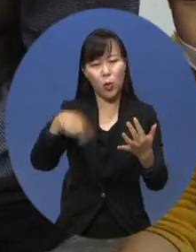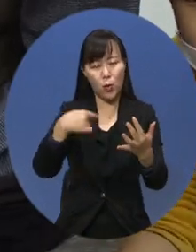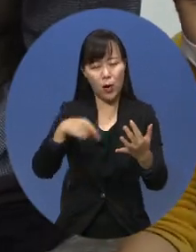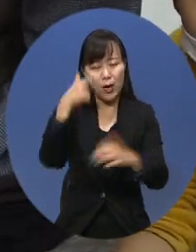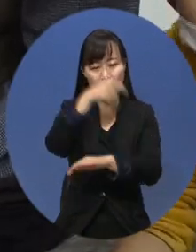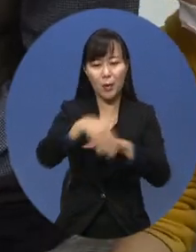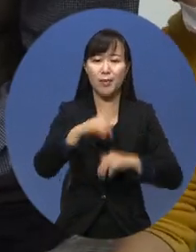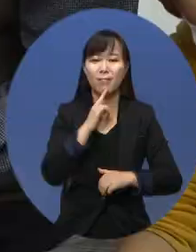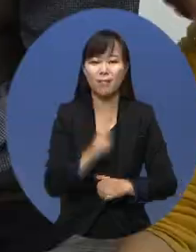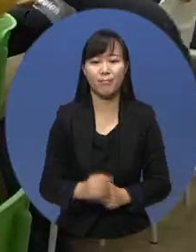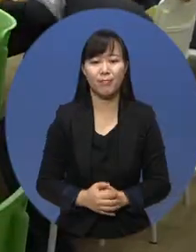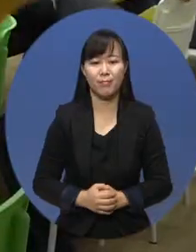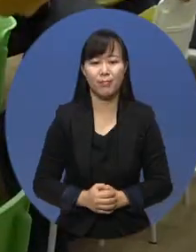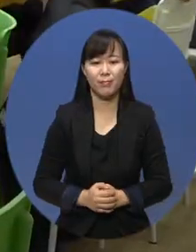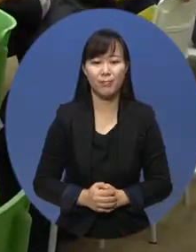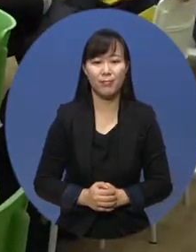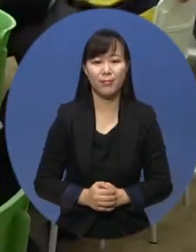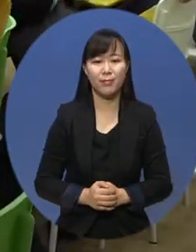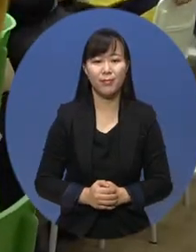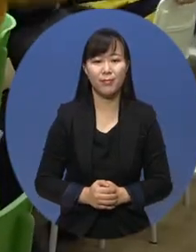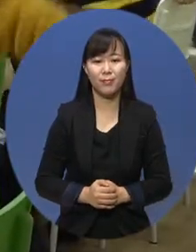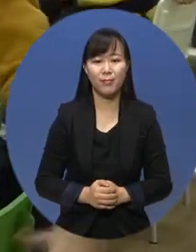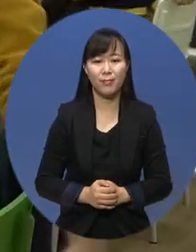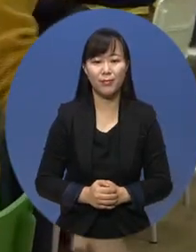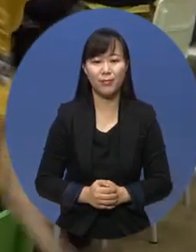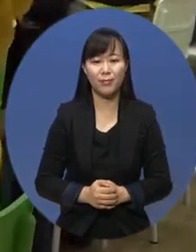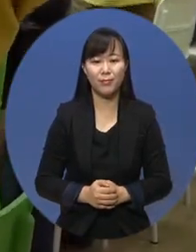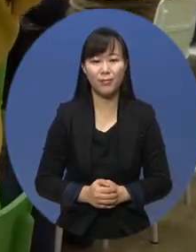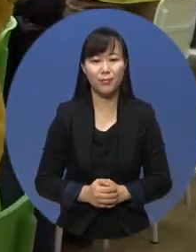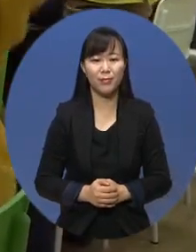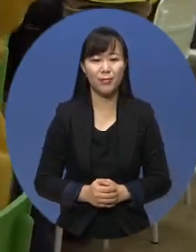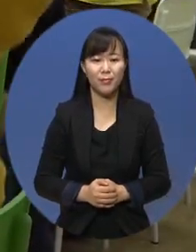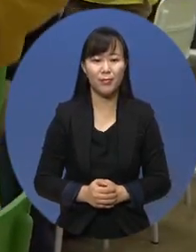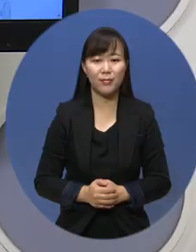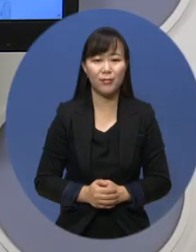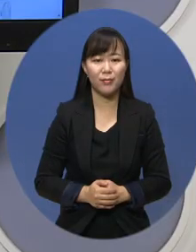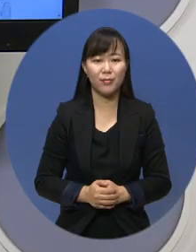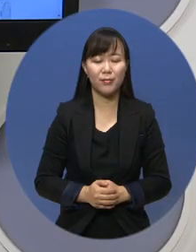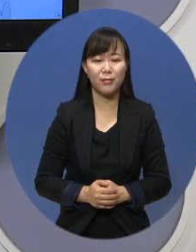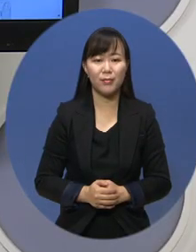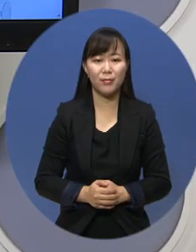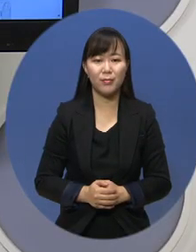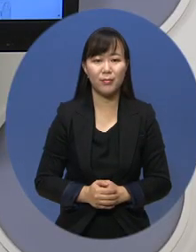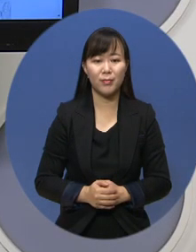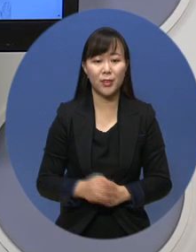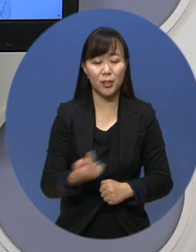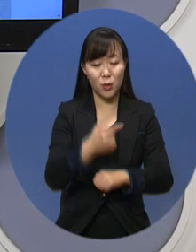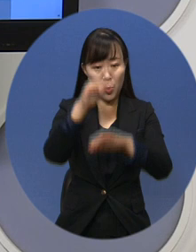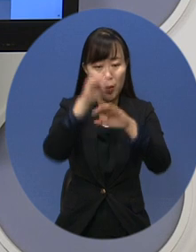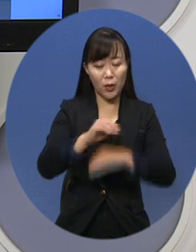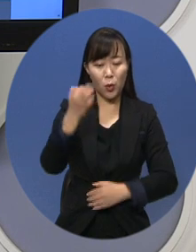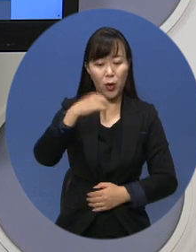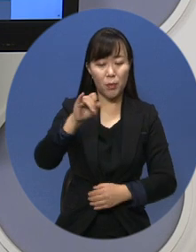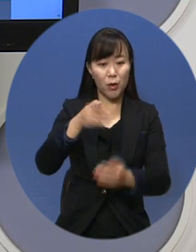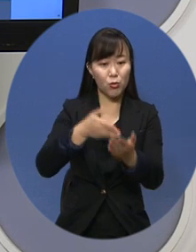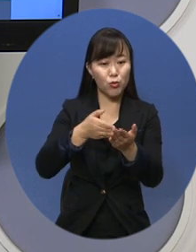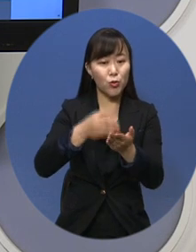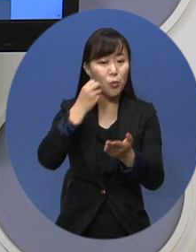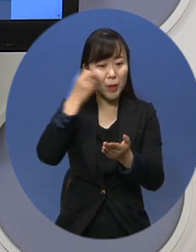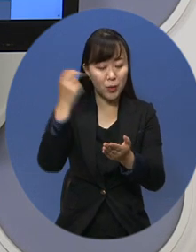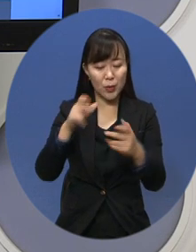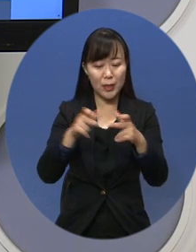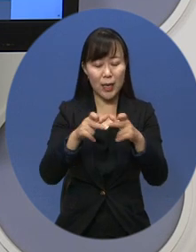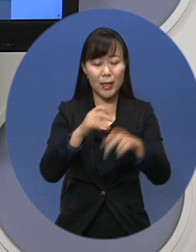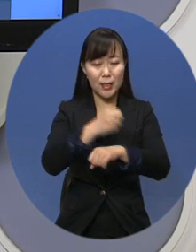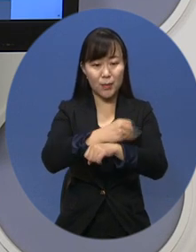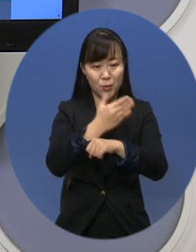말했습니다 복지 tv 뉴스 키면 됩니다 이밖에 자세한 사항은 외 편 쏜 페이지와